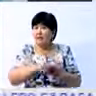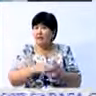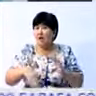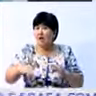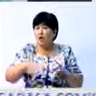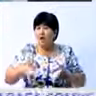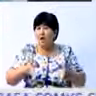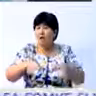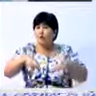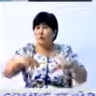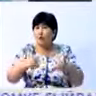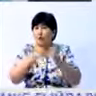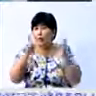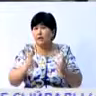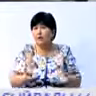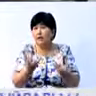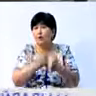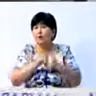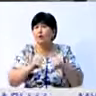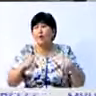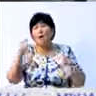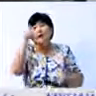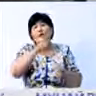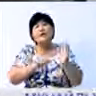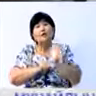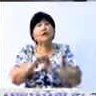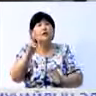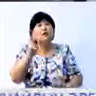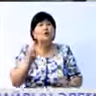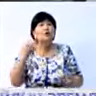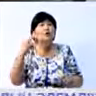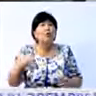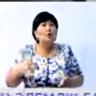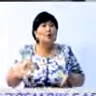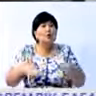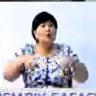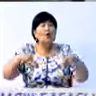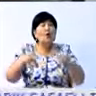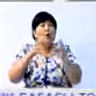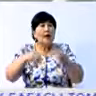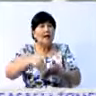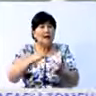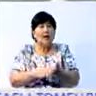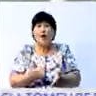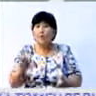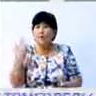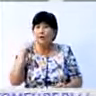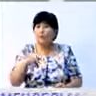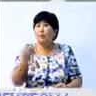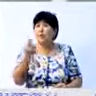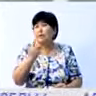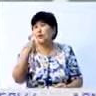аймақта жол көлік оқиғаларының саны өсіп отыр. Жыл басынан бері 230 жол көлік оқиғасы тіркелген. Былтыр бұл